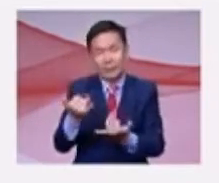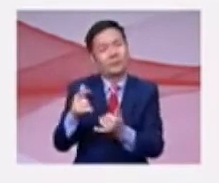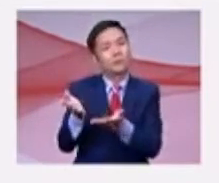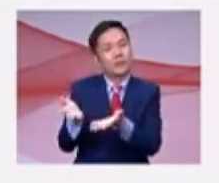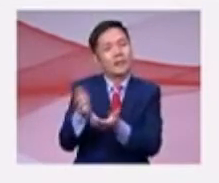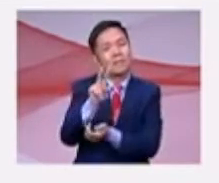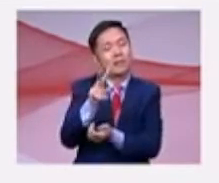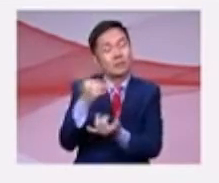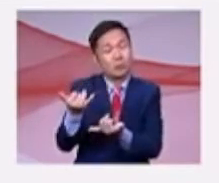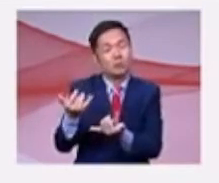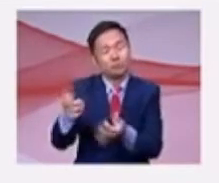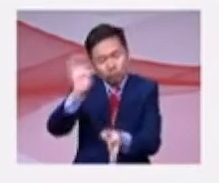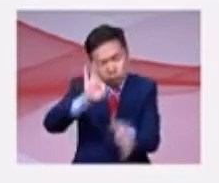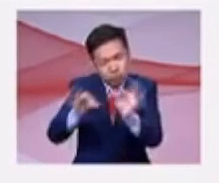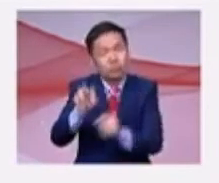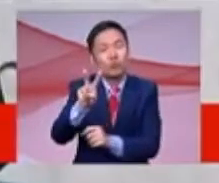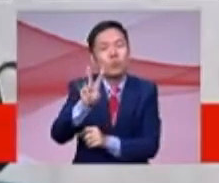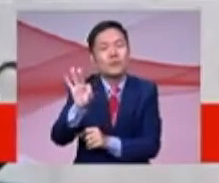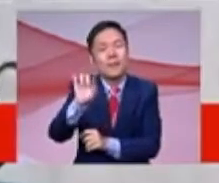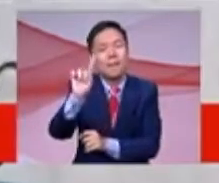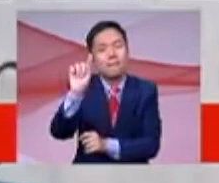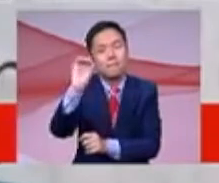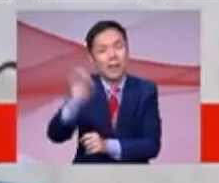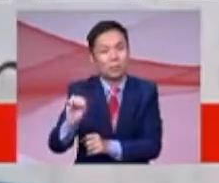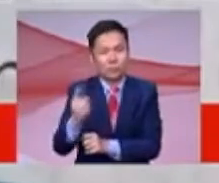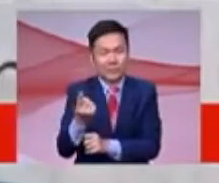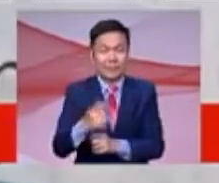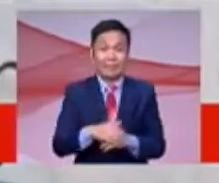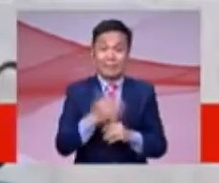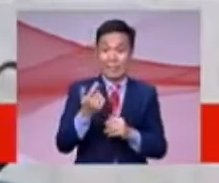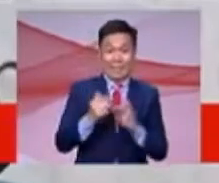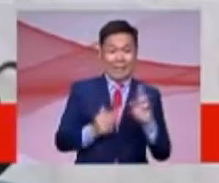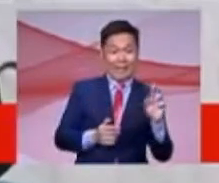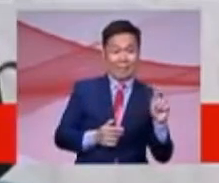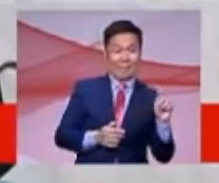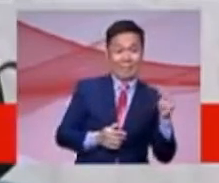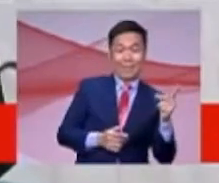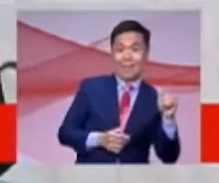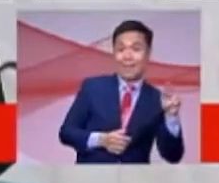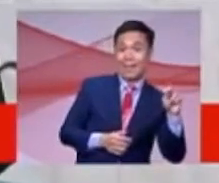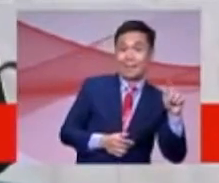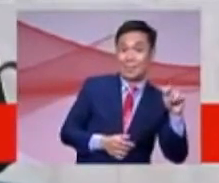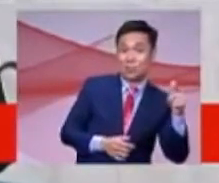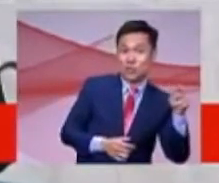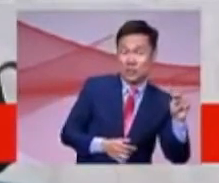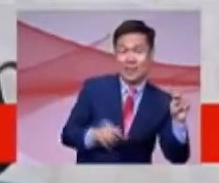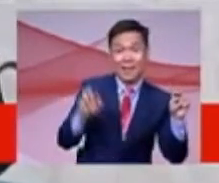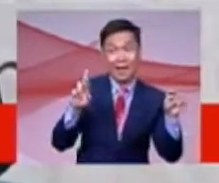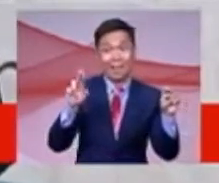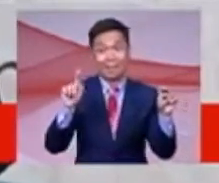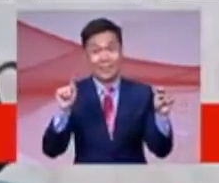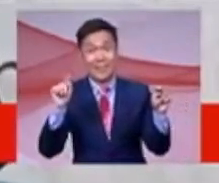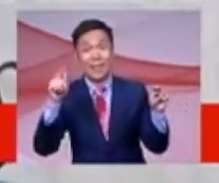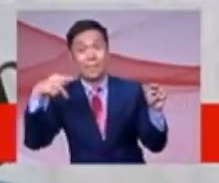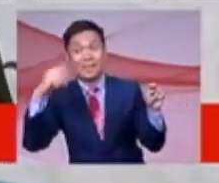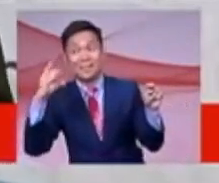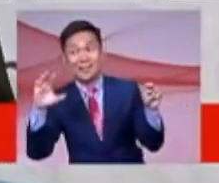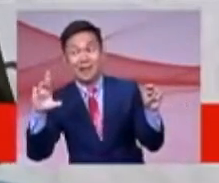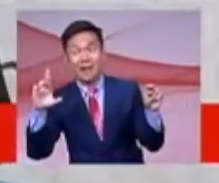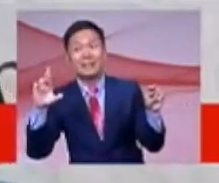Next. Dan kita lihat semalam RTK antigen yang warna jingga dan juga RT-PCR yang warna